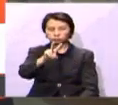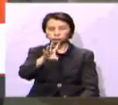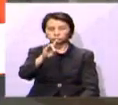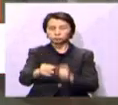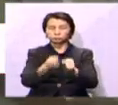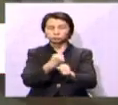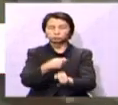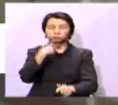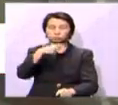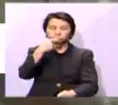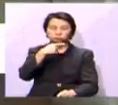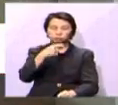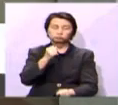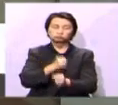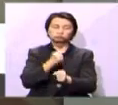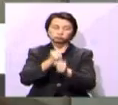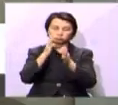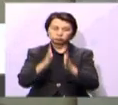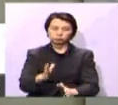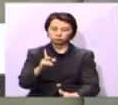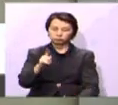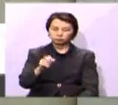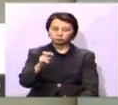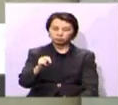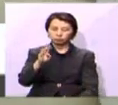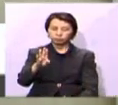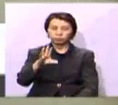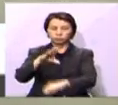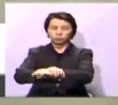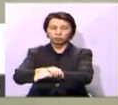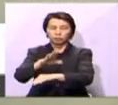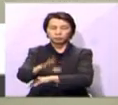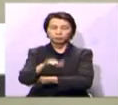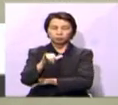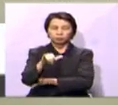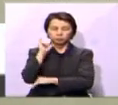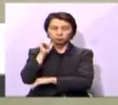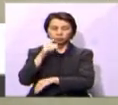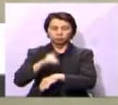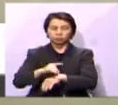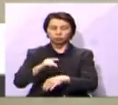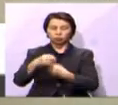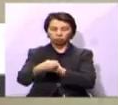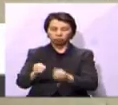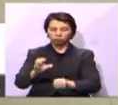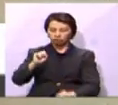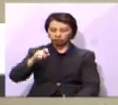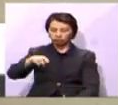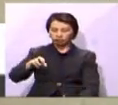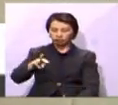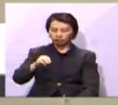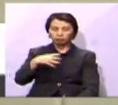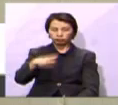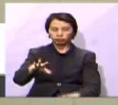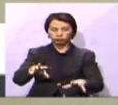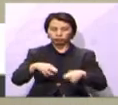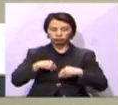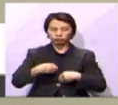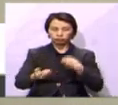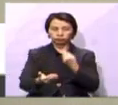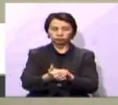tahun, mengaku sebagai pekerja TNB ditahan petang semalam di pejabat SPRM Seremban selepas menerima